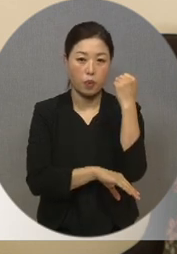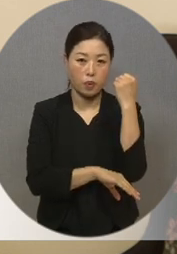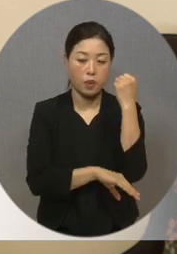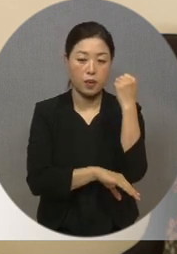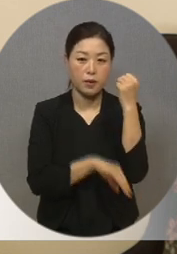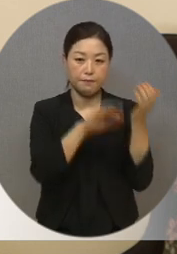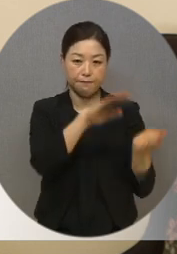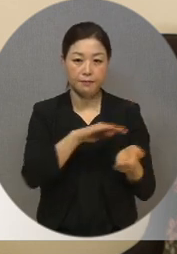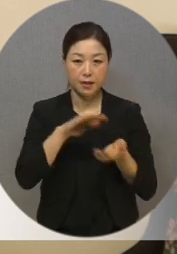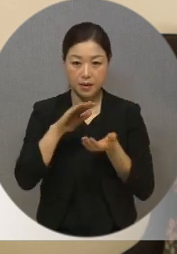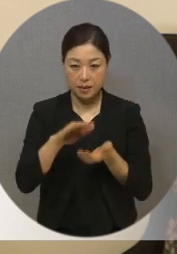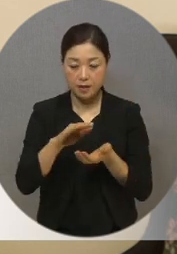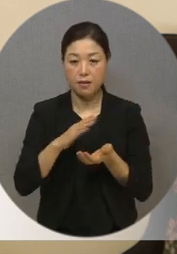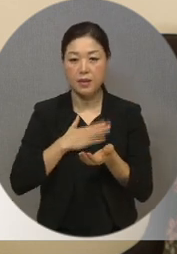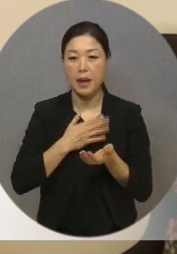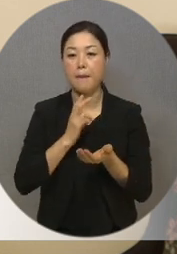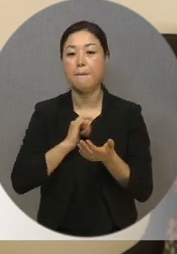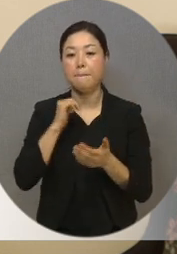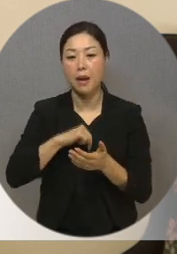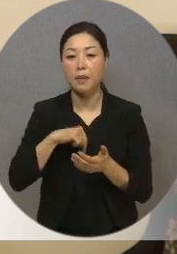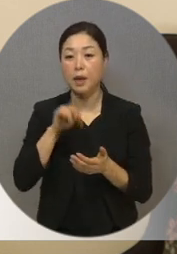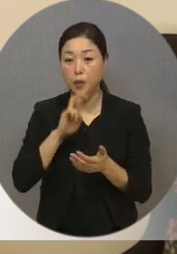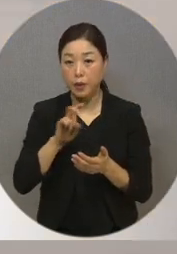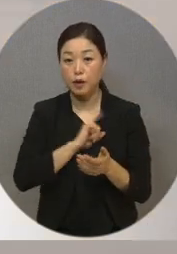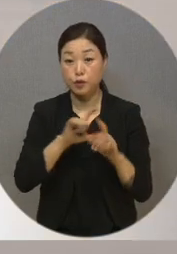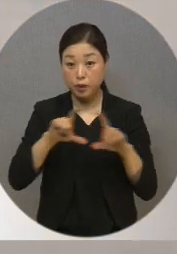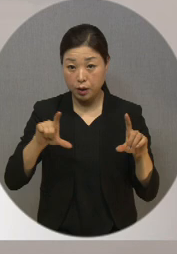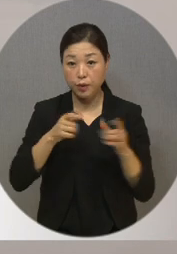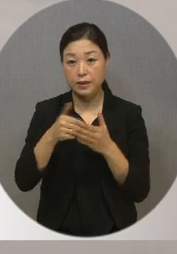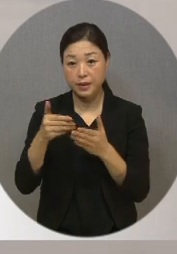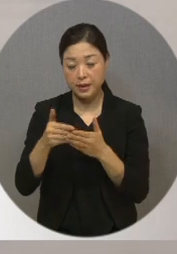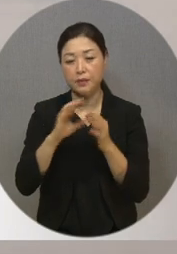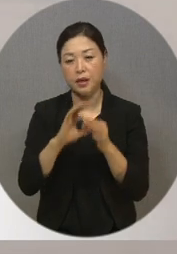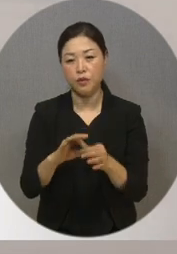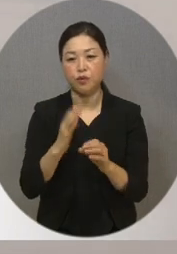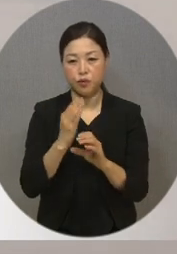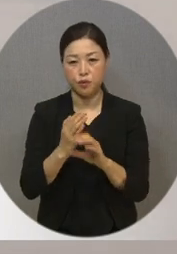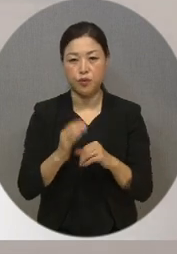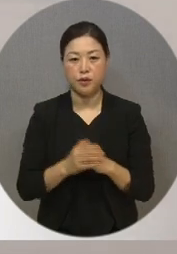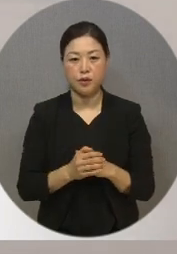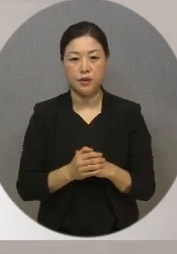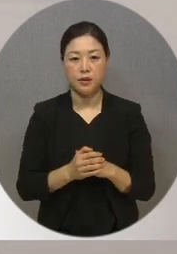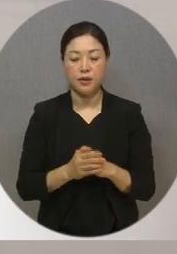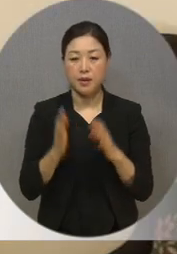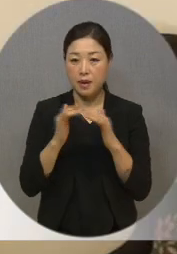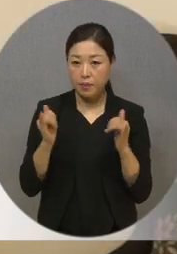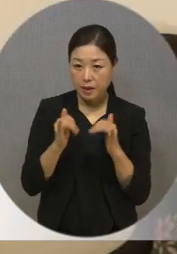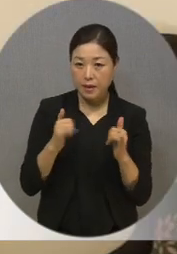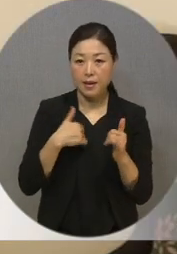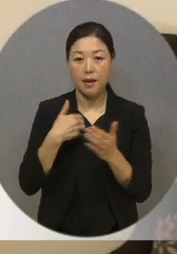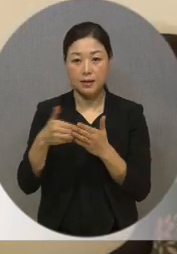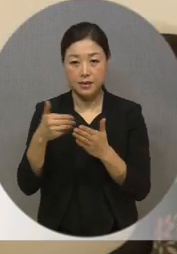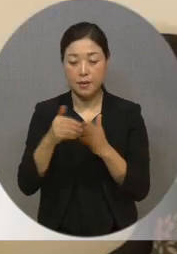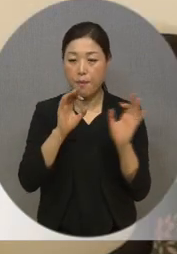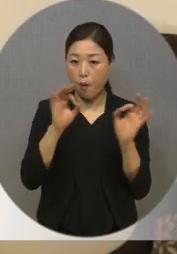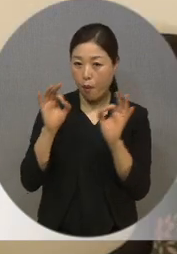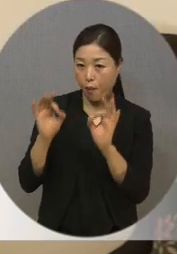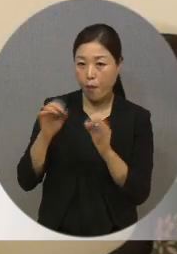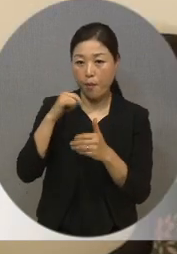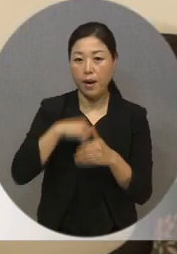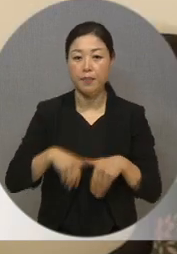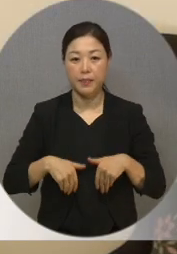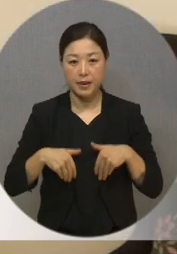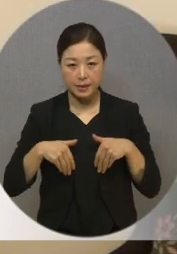마음의 노래로 작업해 오고 있습니다. 모든 사람들이 제 그림을 보면서 마음으로